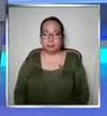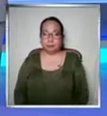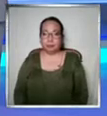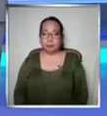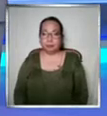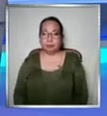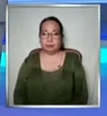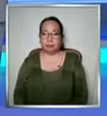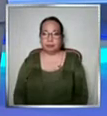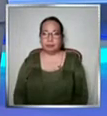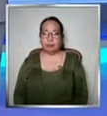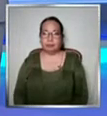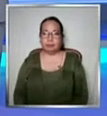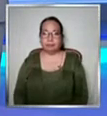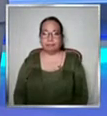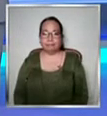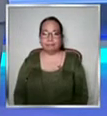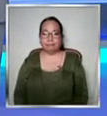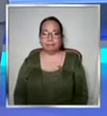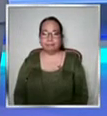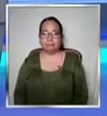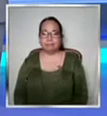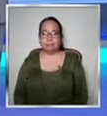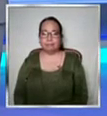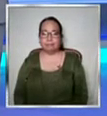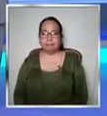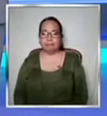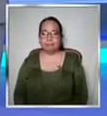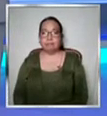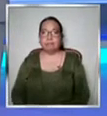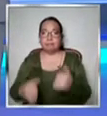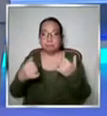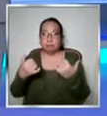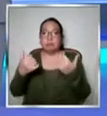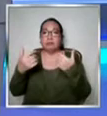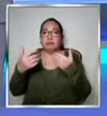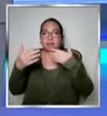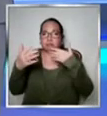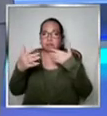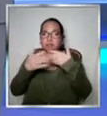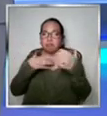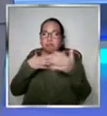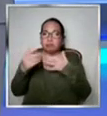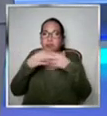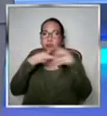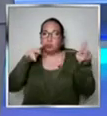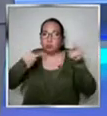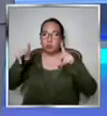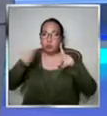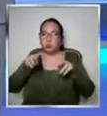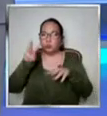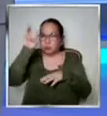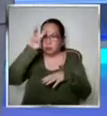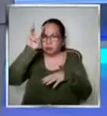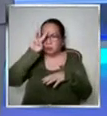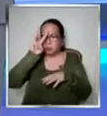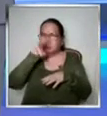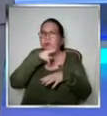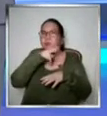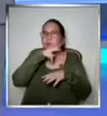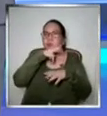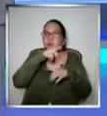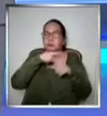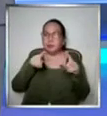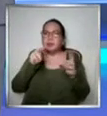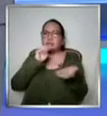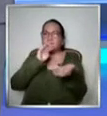pagpili ng maraming nurse na magpatuloy sa pangangalaga ng mga COVID-19 patients. Ang ilan sa kanila tinamaan ng virus pero agad ding